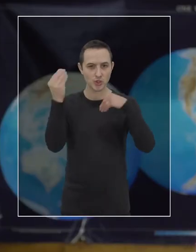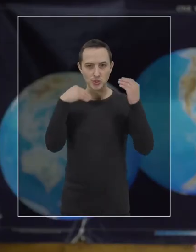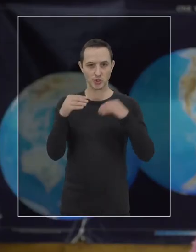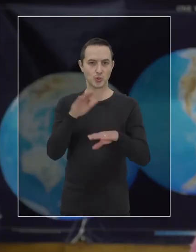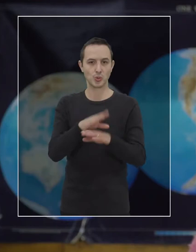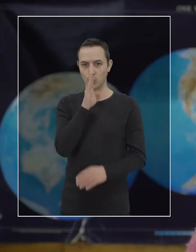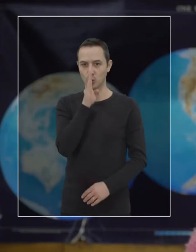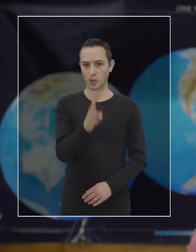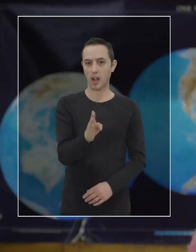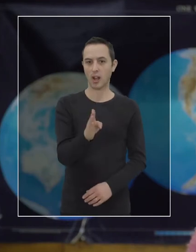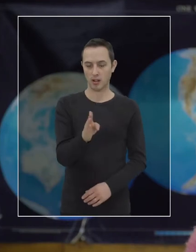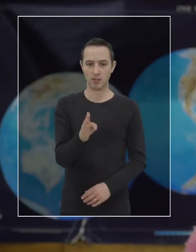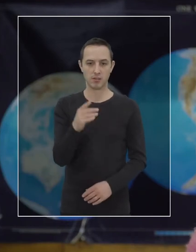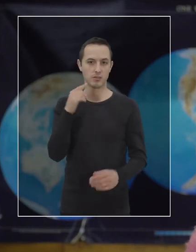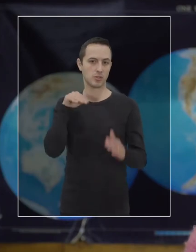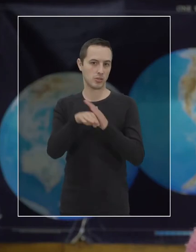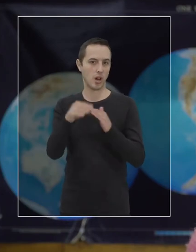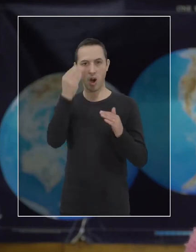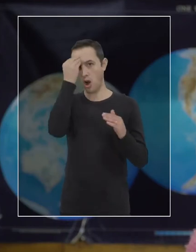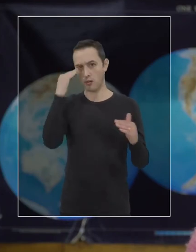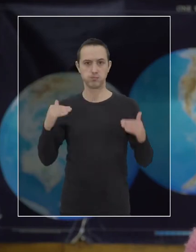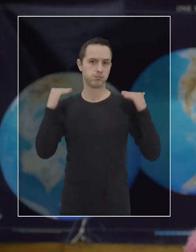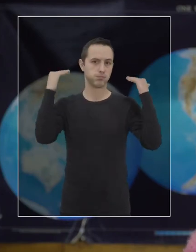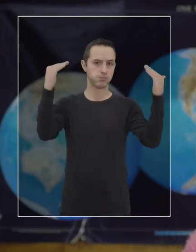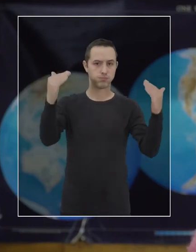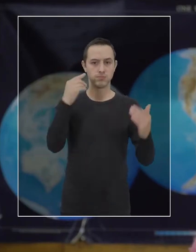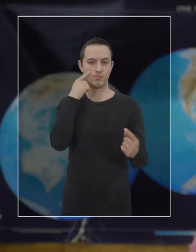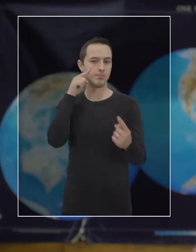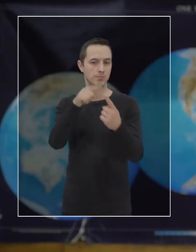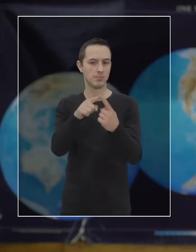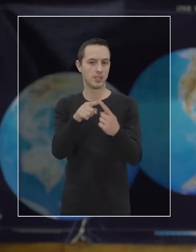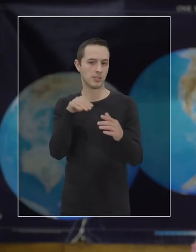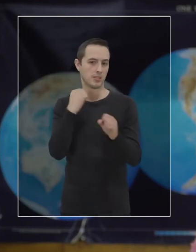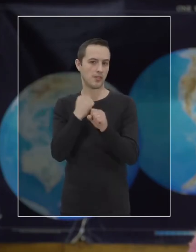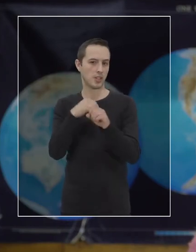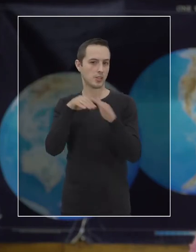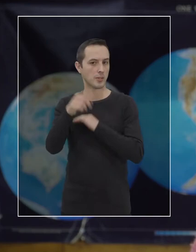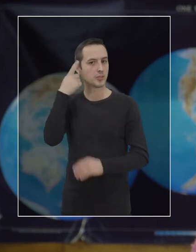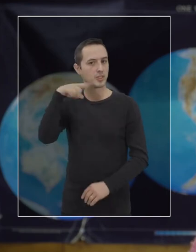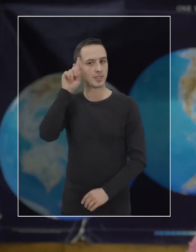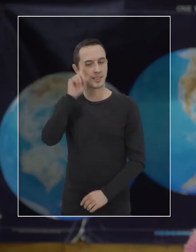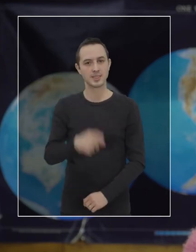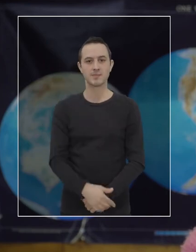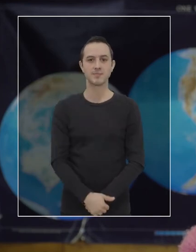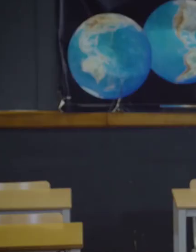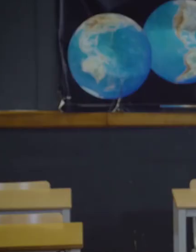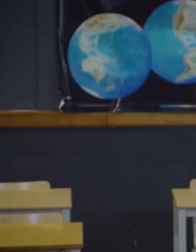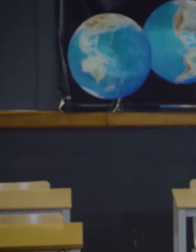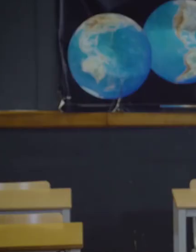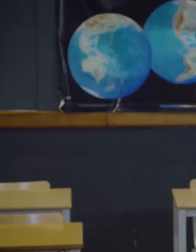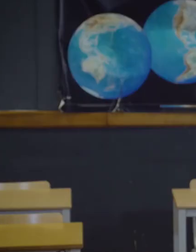J'aimerais bien travailler dans le droit, donc en haute école, et voilà, pour travailler un peu dans la police.